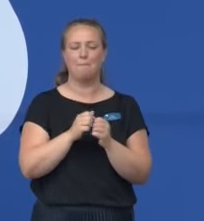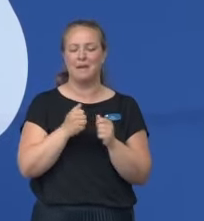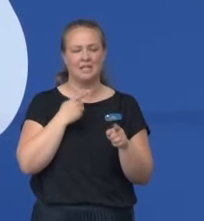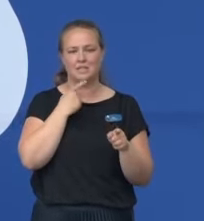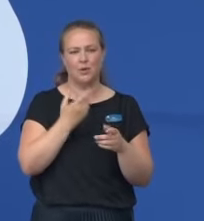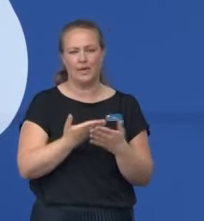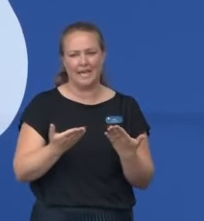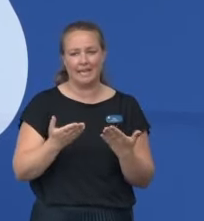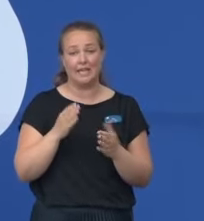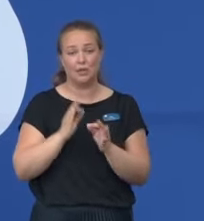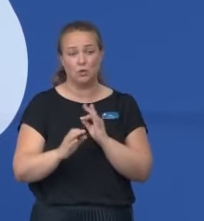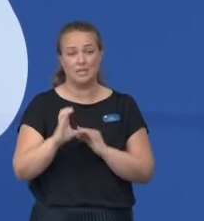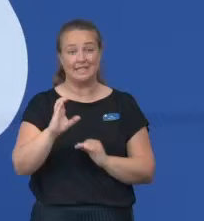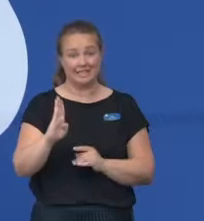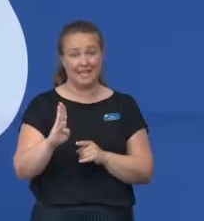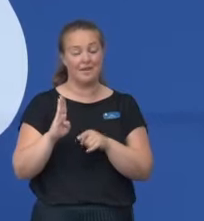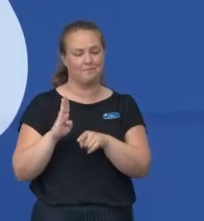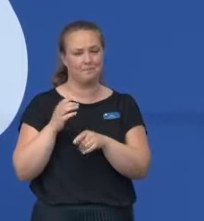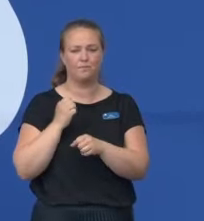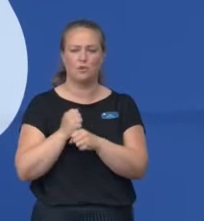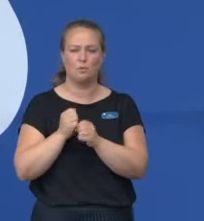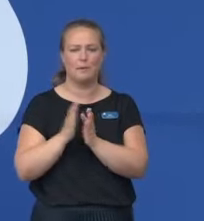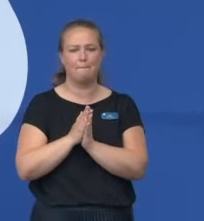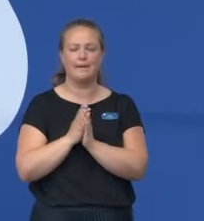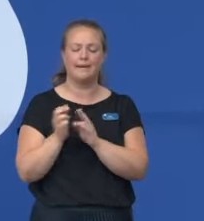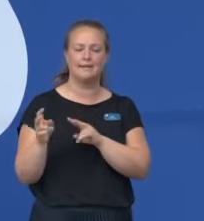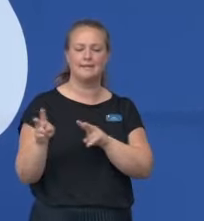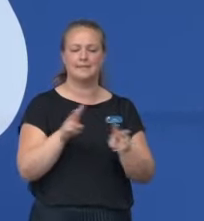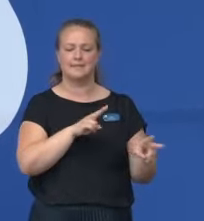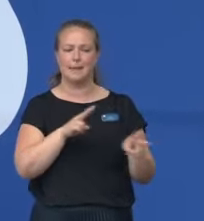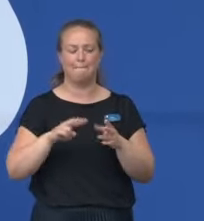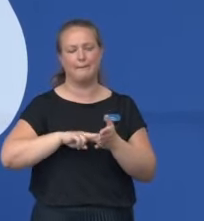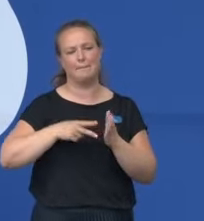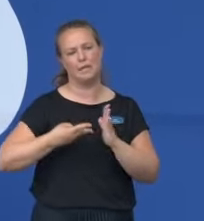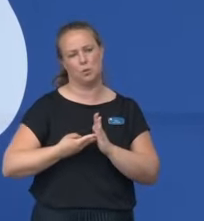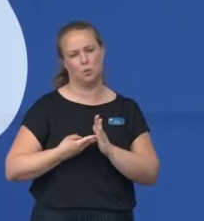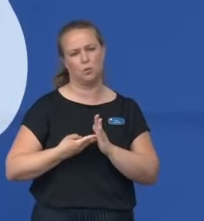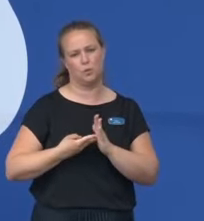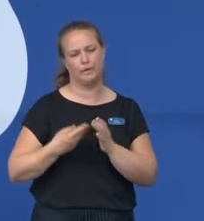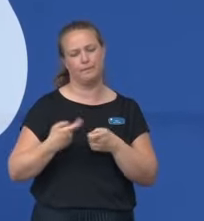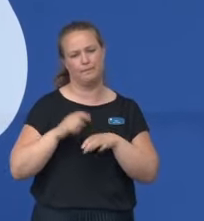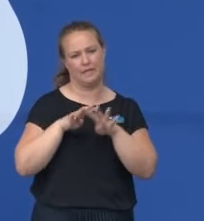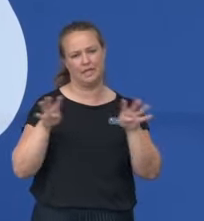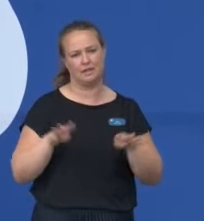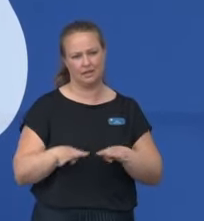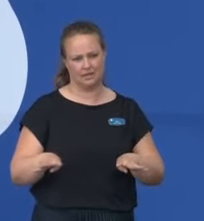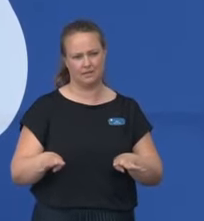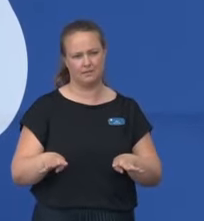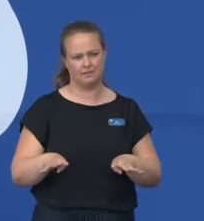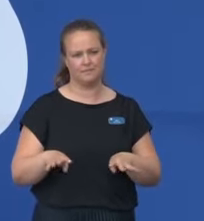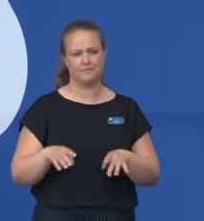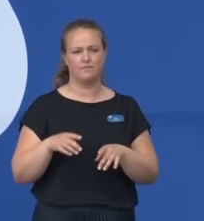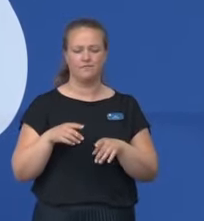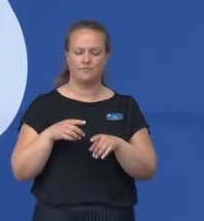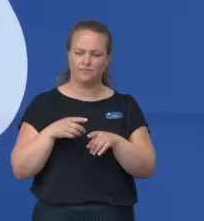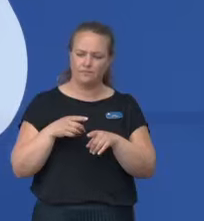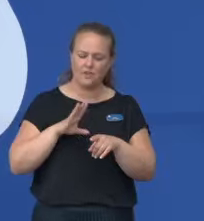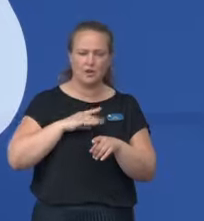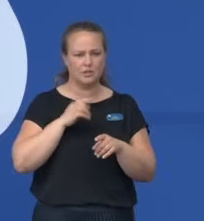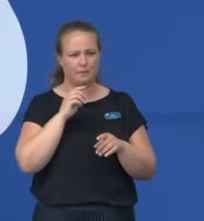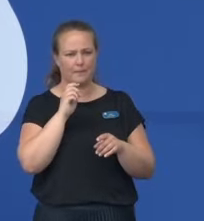just att Sverigedemokraterna jobbar med liknande metoder när det kommer till internet. Alltså att man har så anonyma